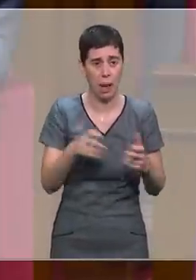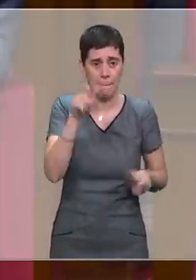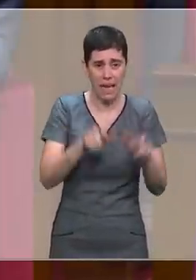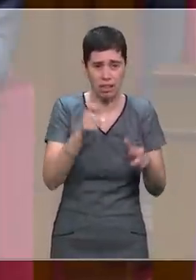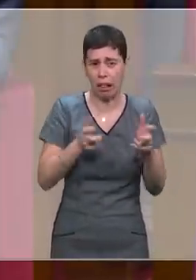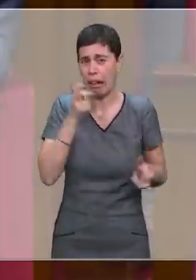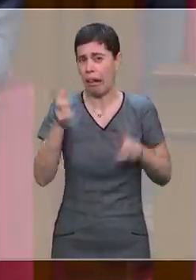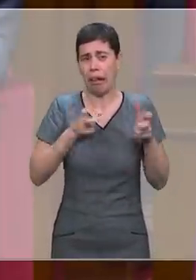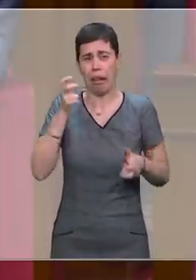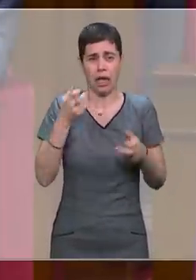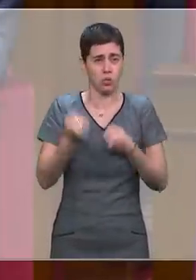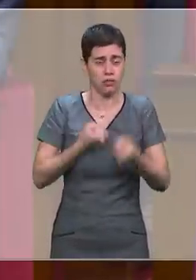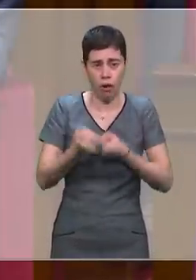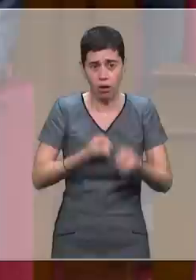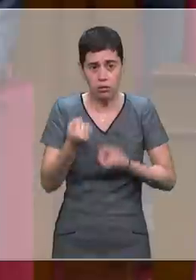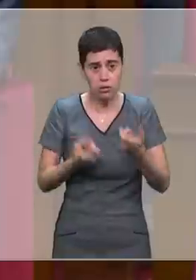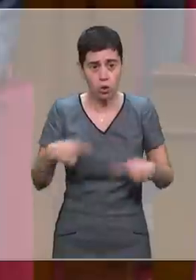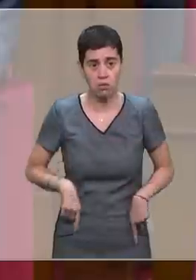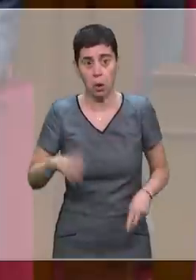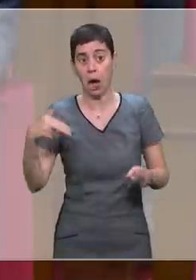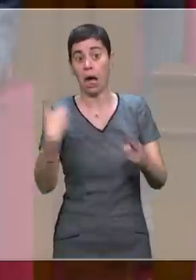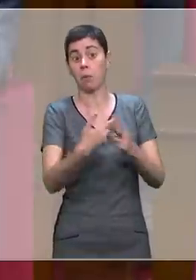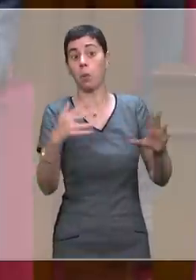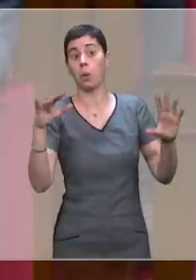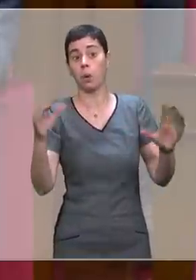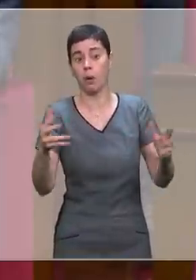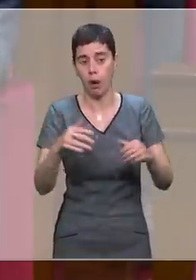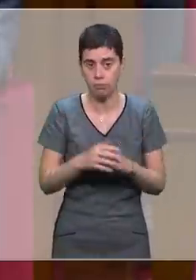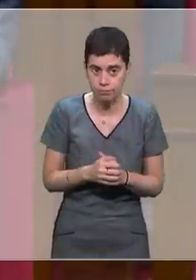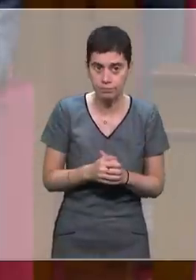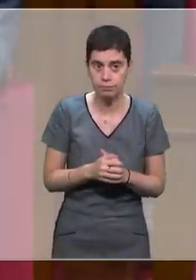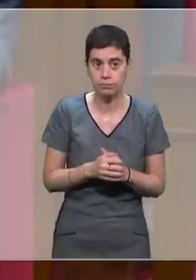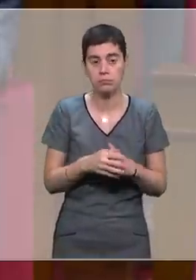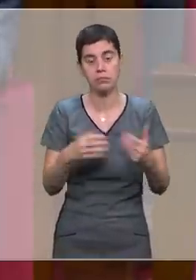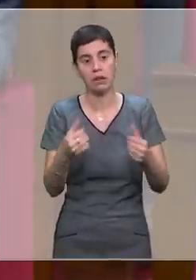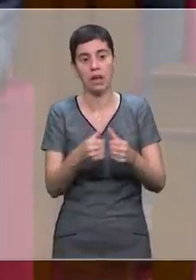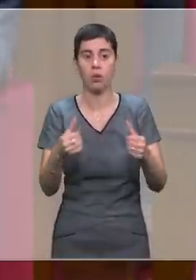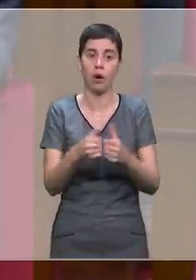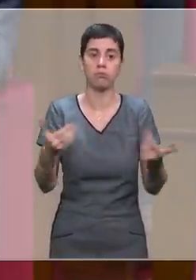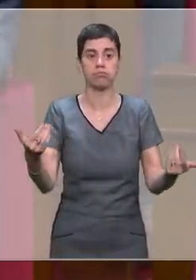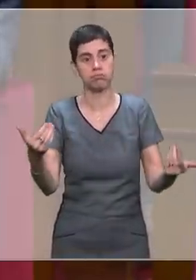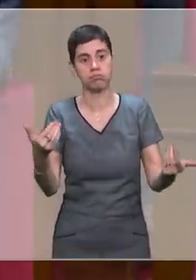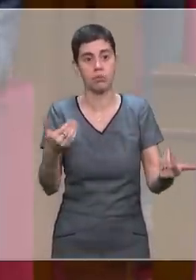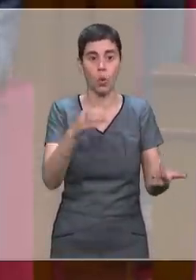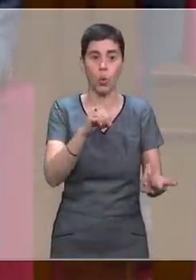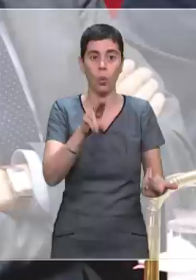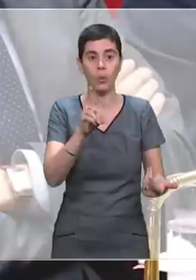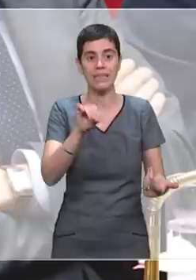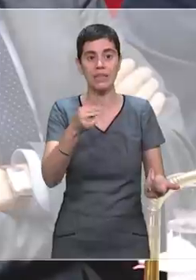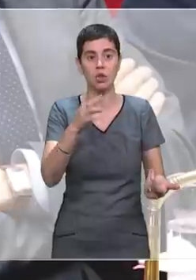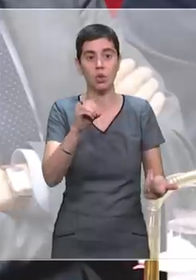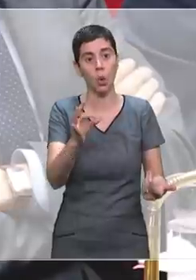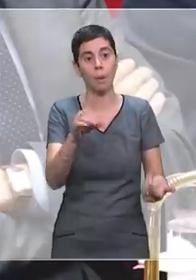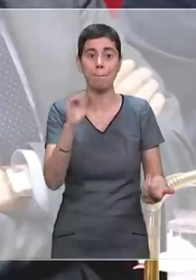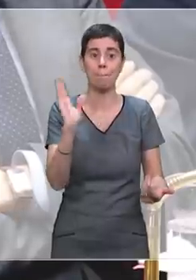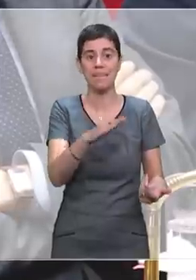nos concitoyens, le gouvernement a répondu par ce qu'il appelle un oudino du pouvoir d'achat, mais il ne cesse d'être